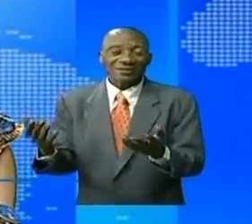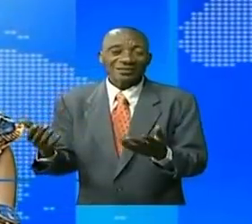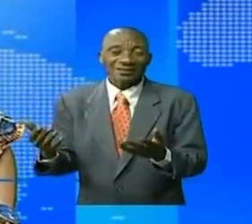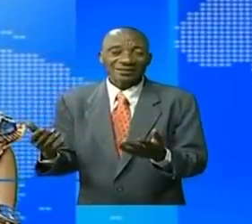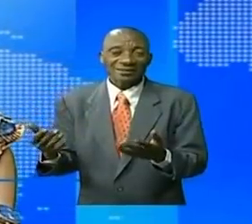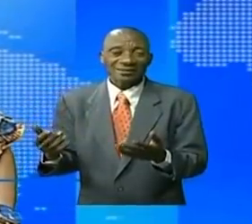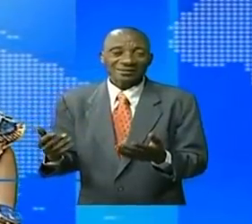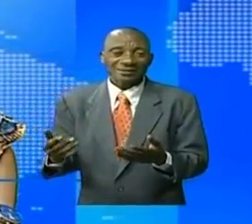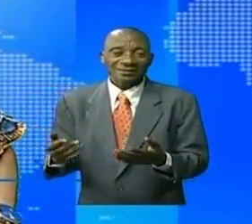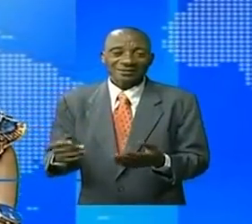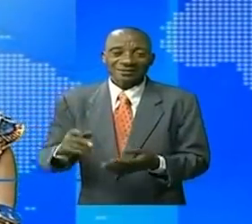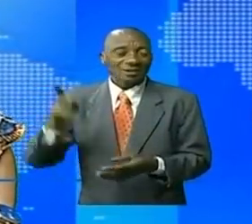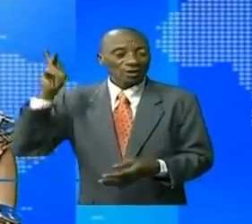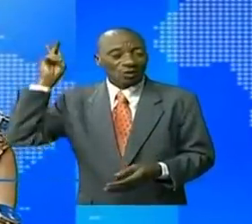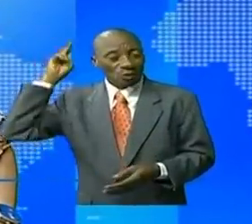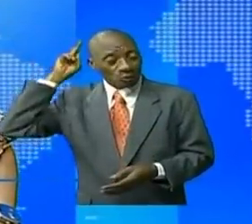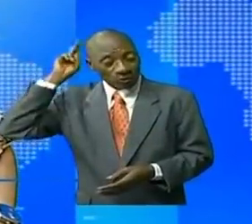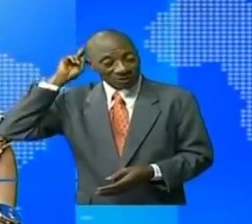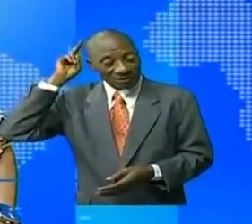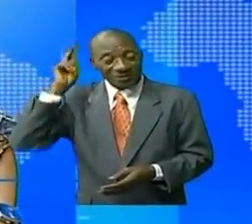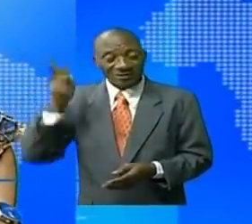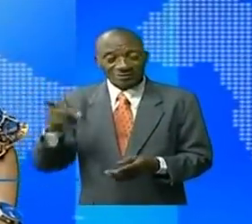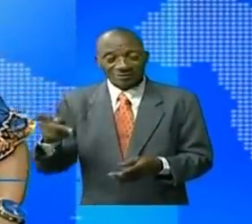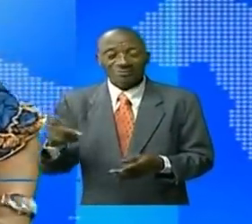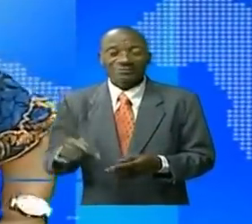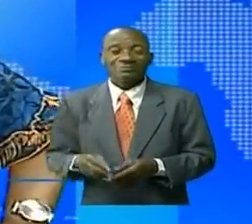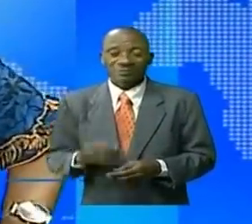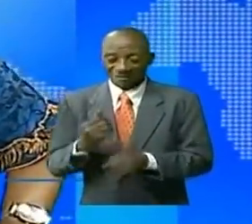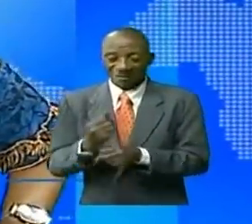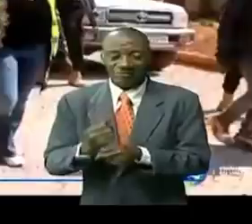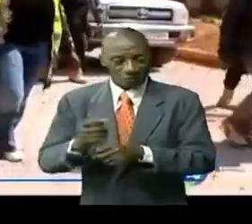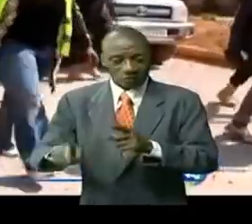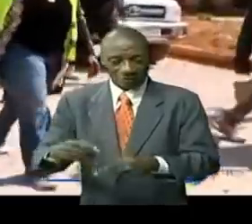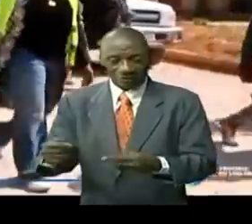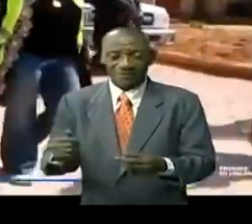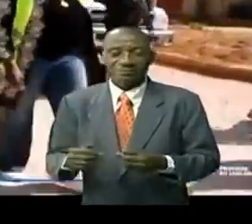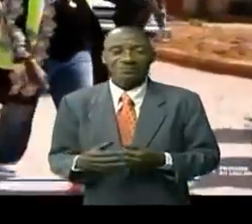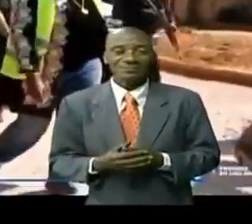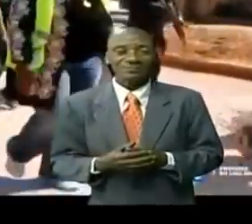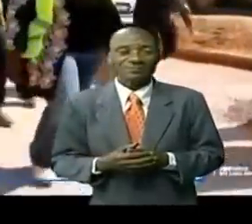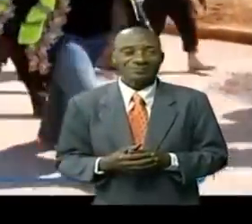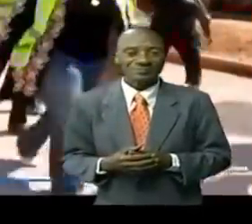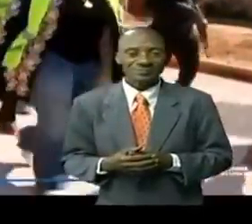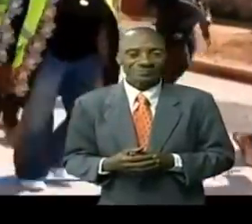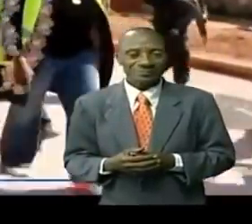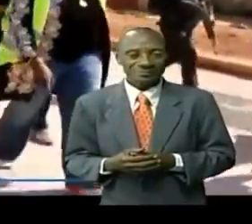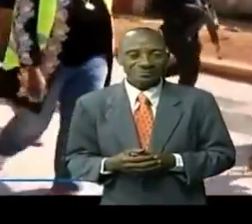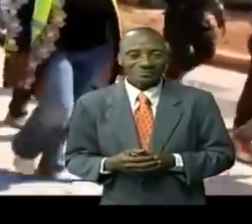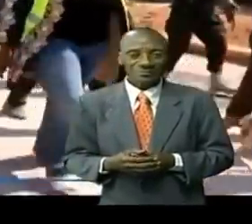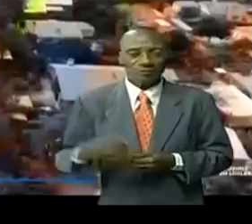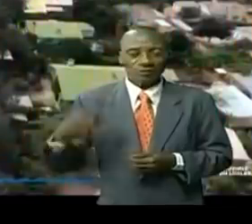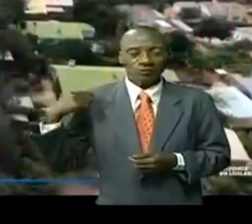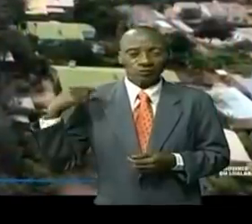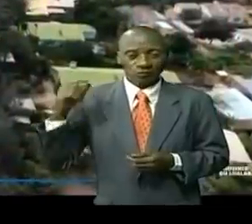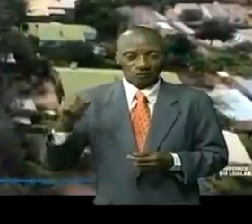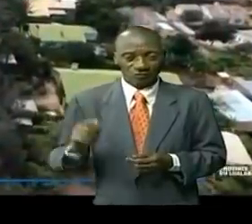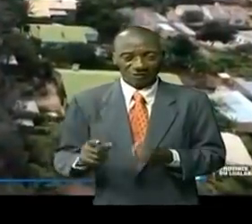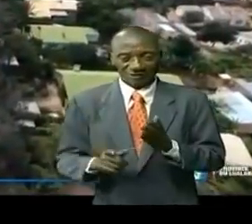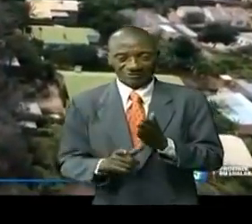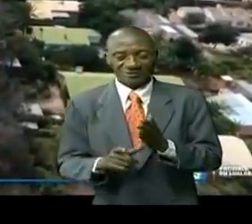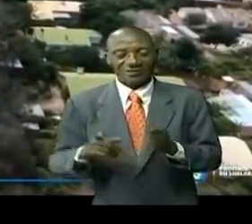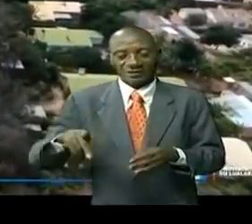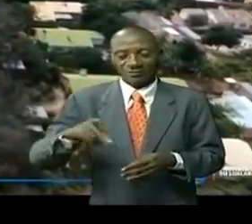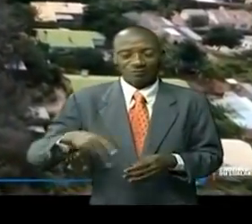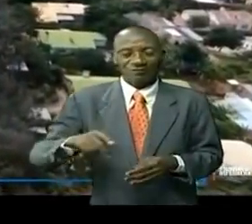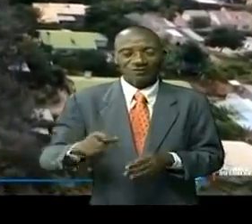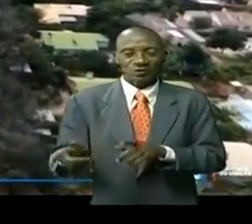du centre commercial sont déjà asphaltées, nous dit ces images. Savoir-faire de Madame le gouverneur intérimaire, la province du Lualaba connaît